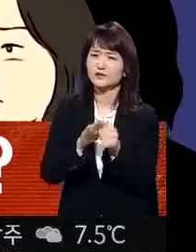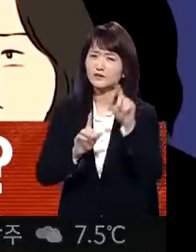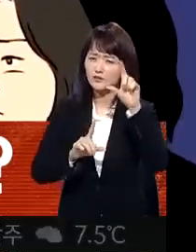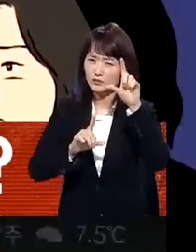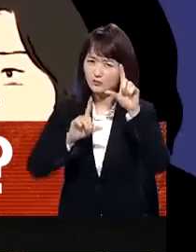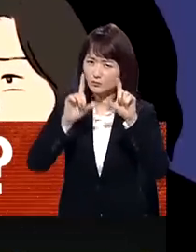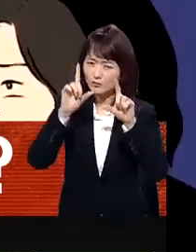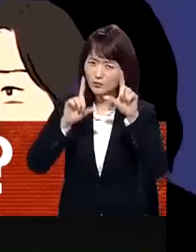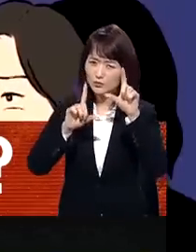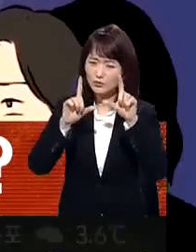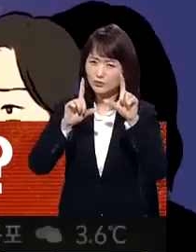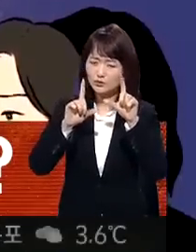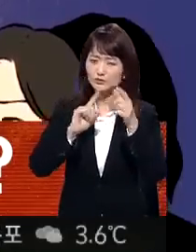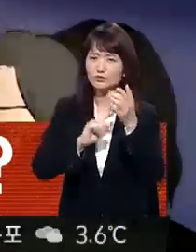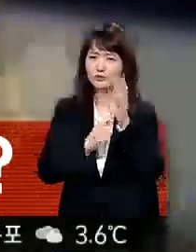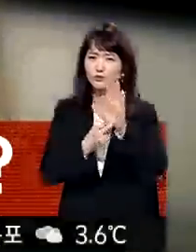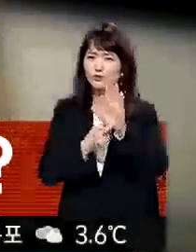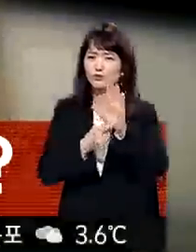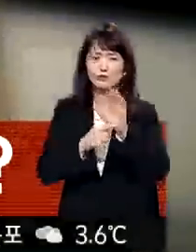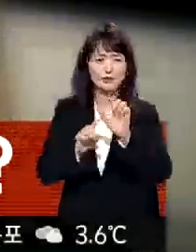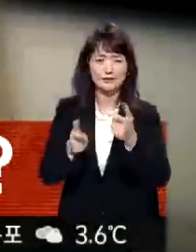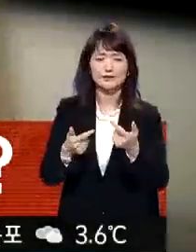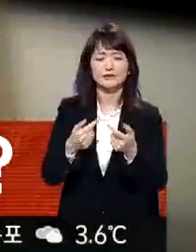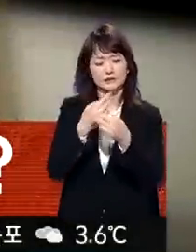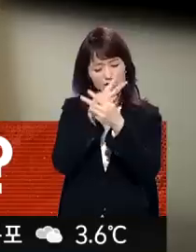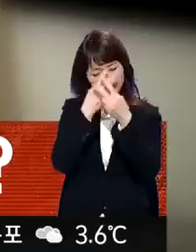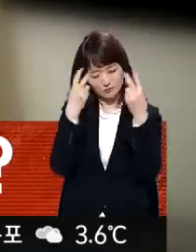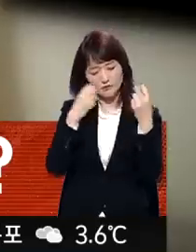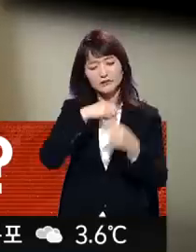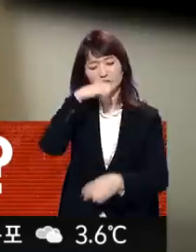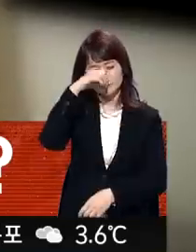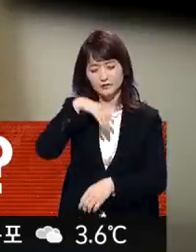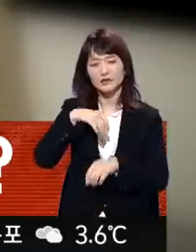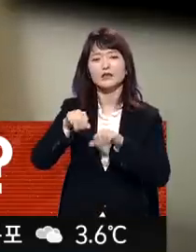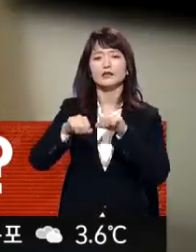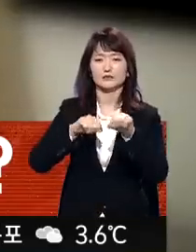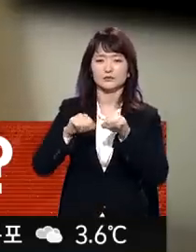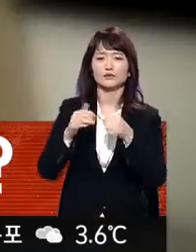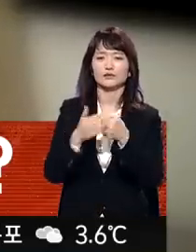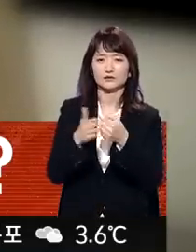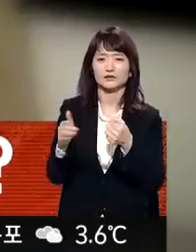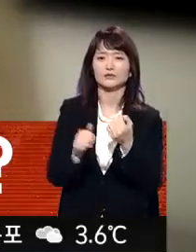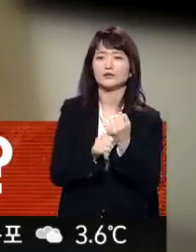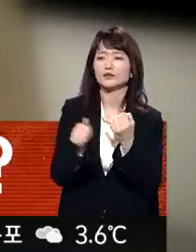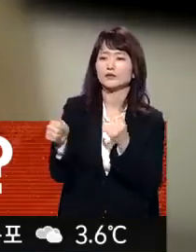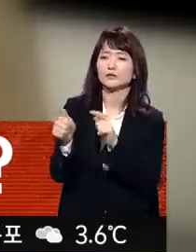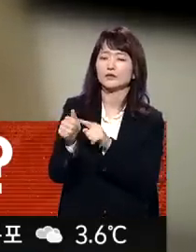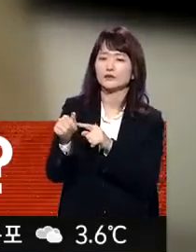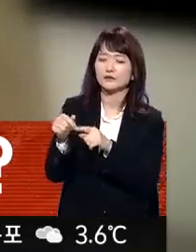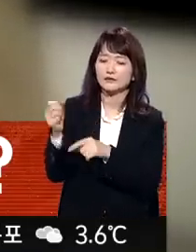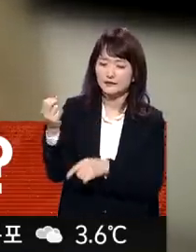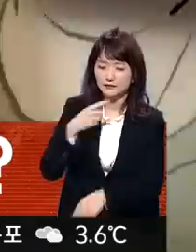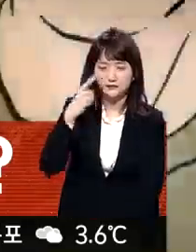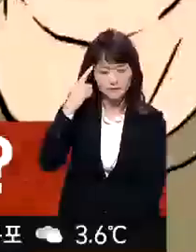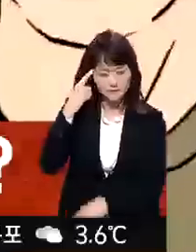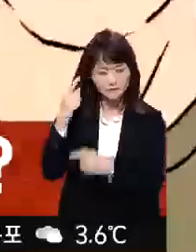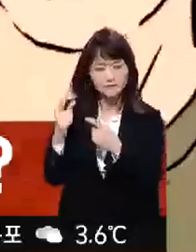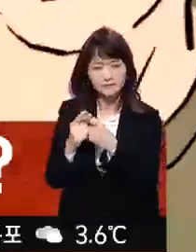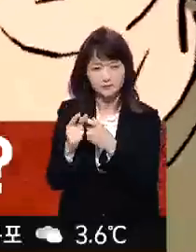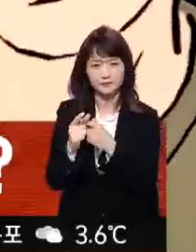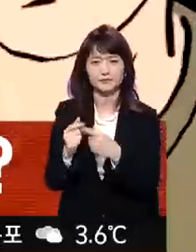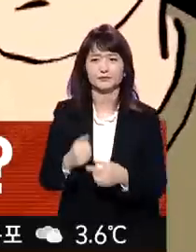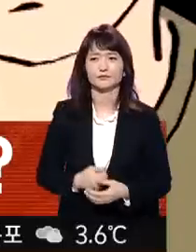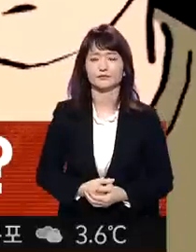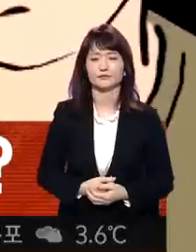아니라 그냥 잠결에 하는 무의식적인 행동이잖아요. 그래서 이런 부분에 대해서는 좀 남성도 적극적으로 좀 이렇게 다시 고민해야 되지 않을까.